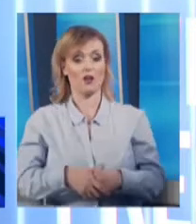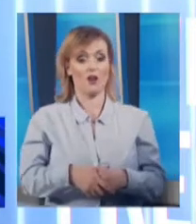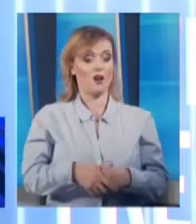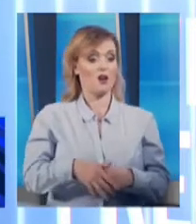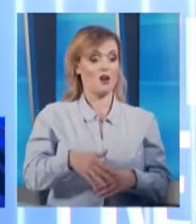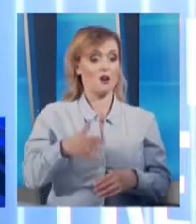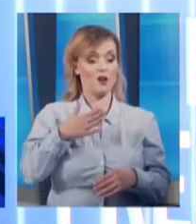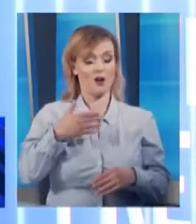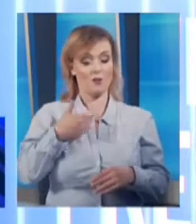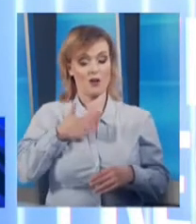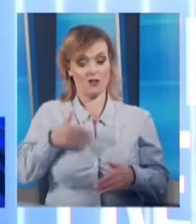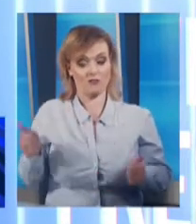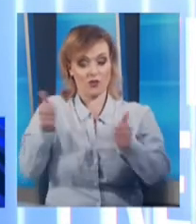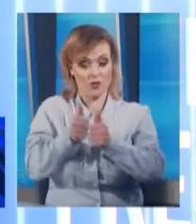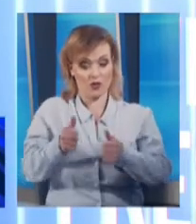nici